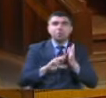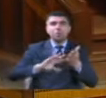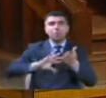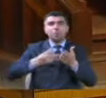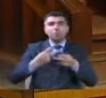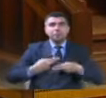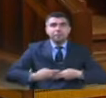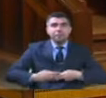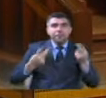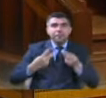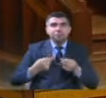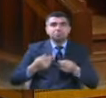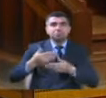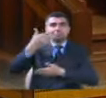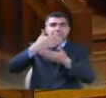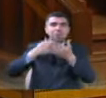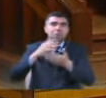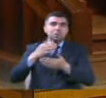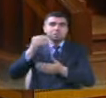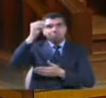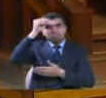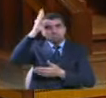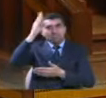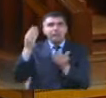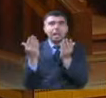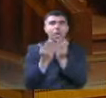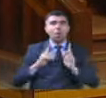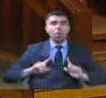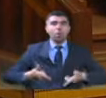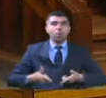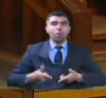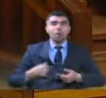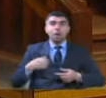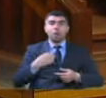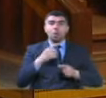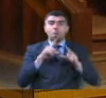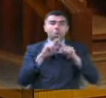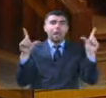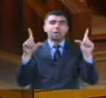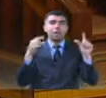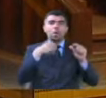مستوى التأهيل العلمي حتى. ما نلاحظه حاليا على حكومتكم